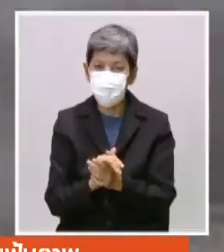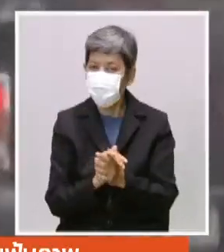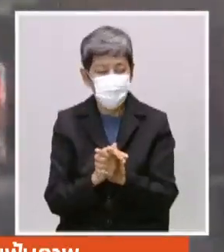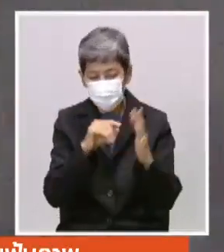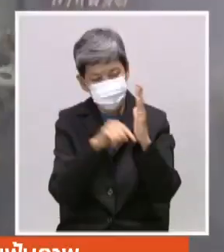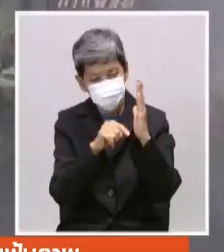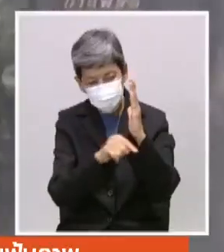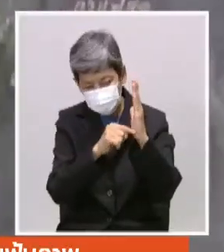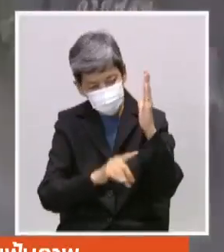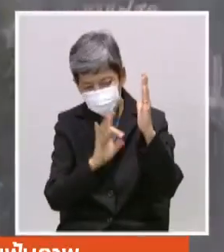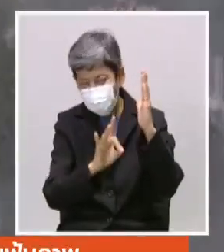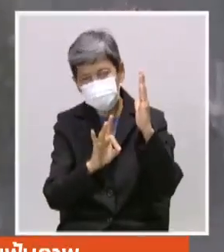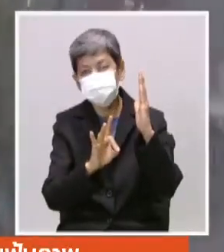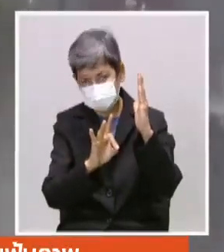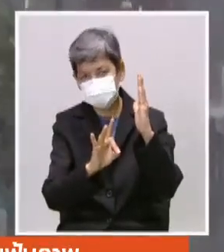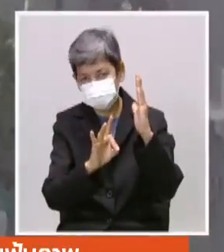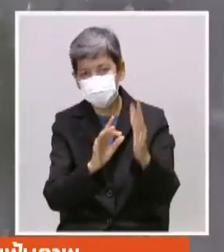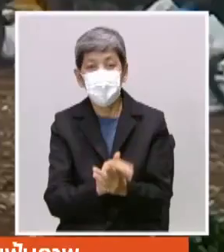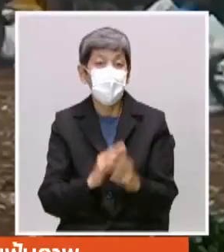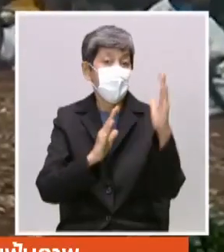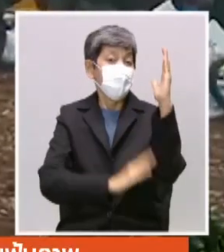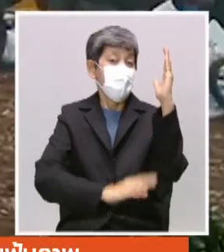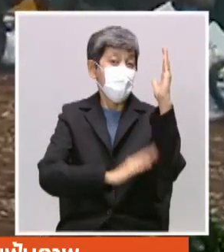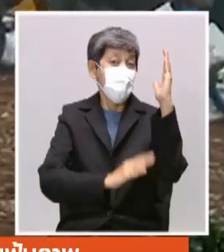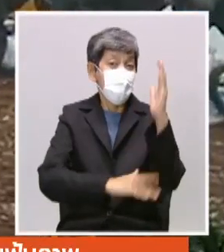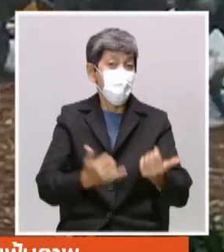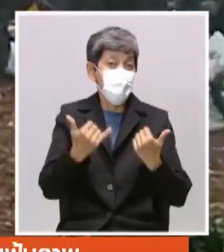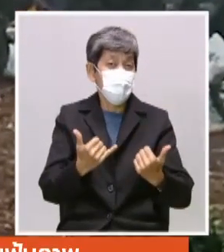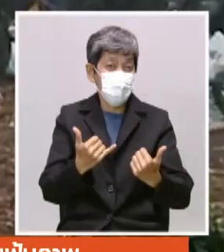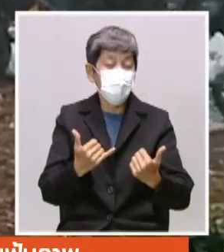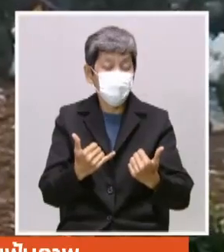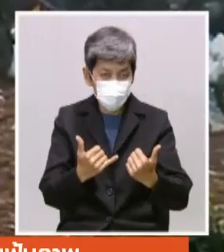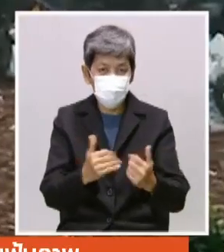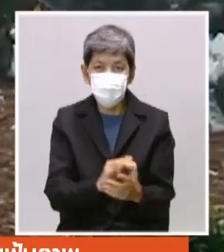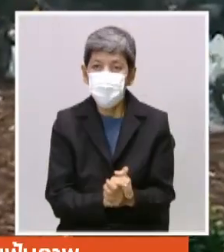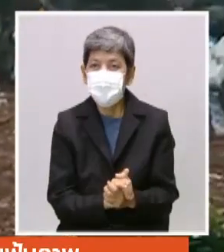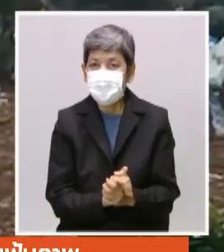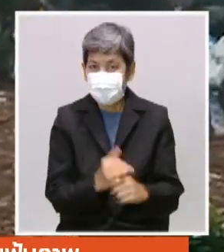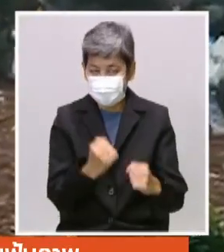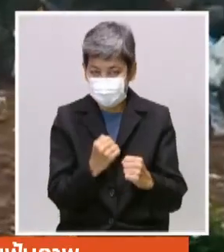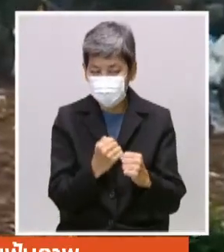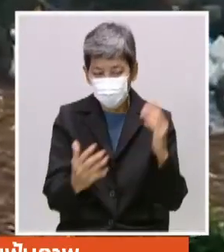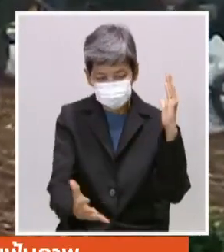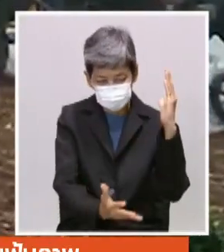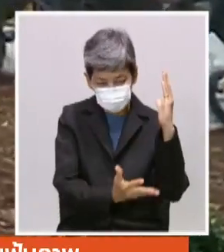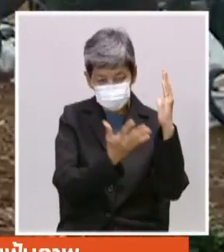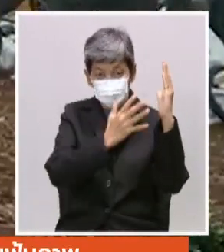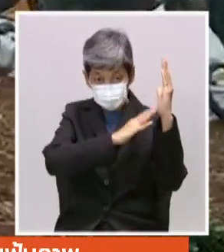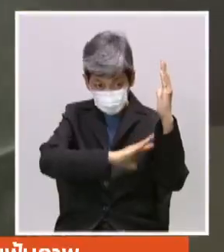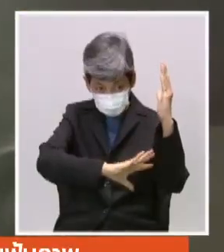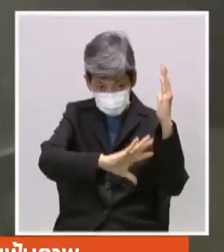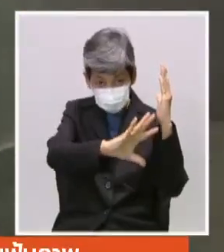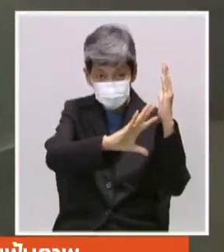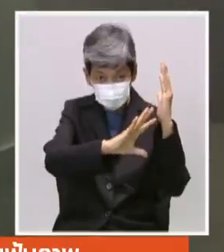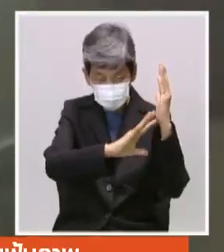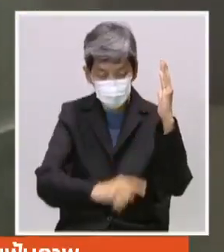จังหวัดจาก8จังหวัดส่วนในพื้นที่ภาคใต้ค่ะวันนี้ลมตะวันตกเฉียงเหนือและลมตะวันออกเฉียงใต้ที่